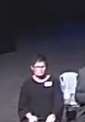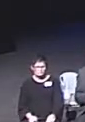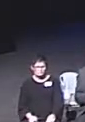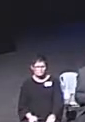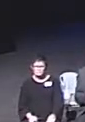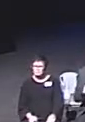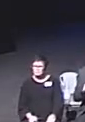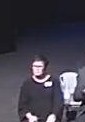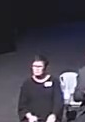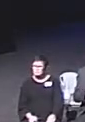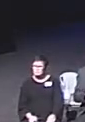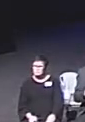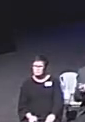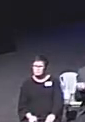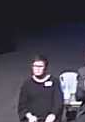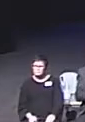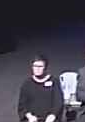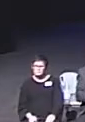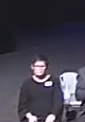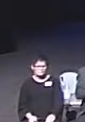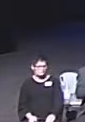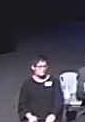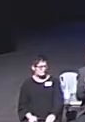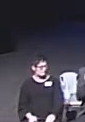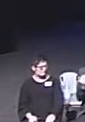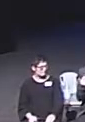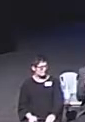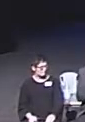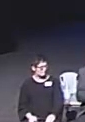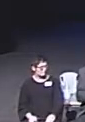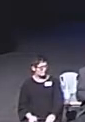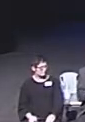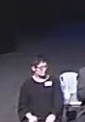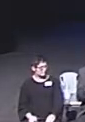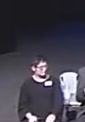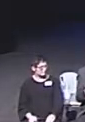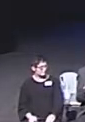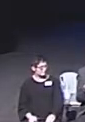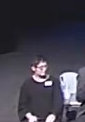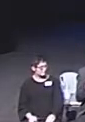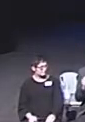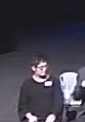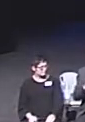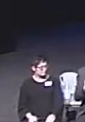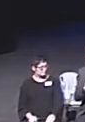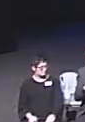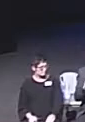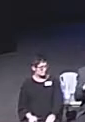Ja sitten taidoista, että kaikilla ei ole digitaalisia kykyjä, ja tarvitaan koulutusta ja